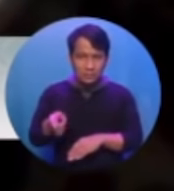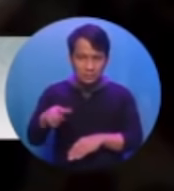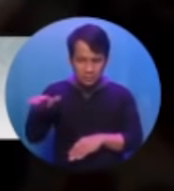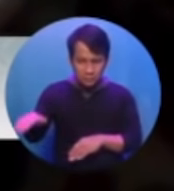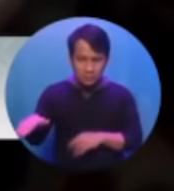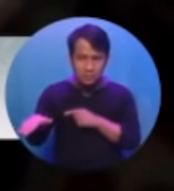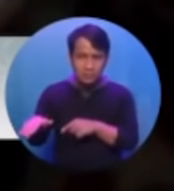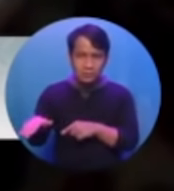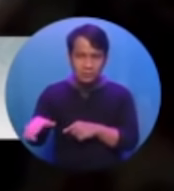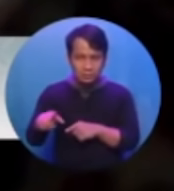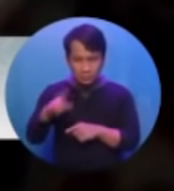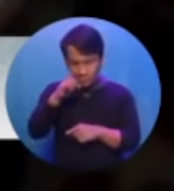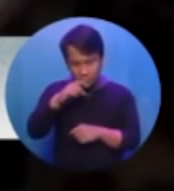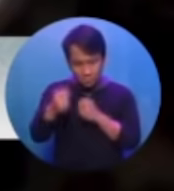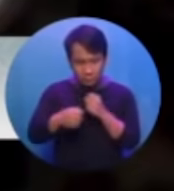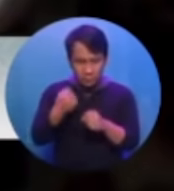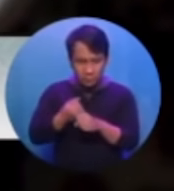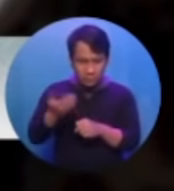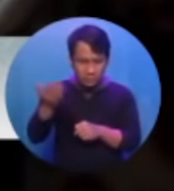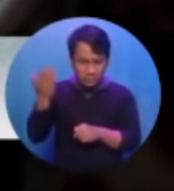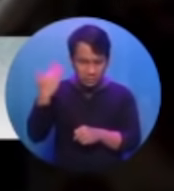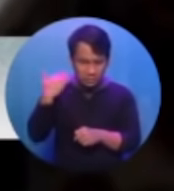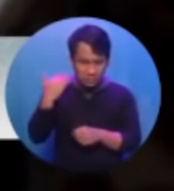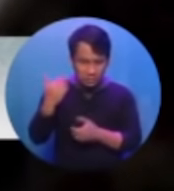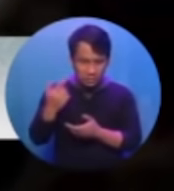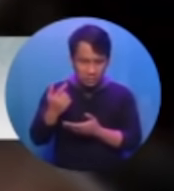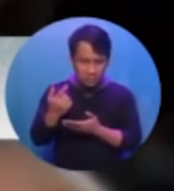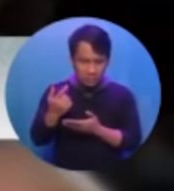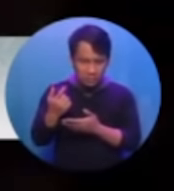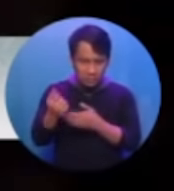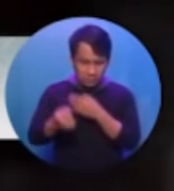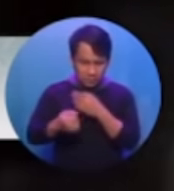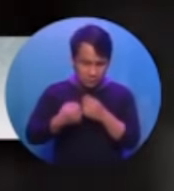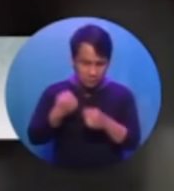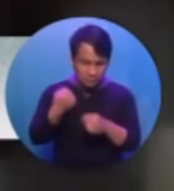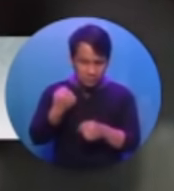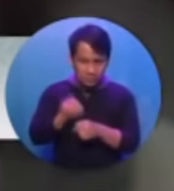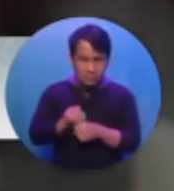pa, kakaisang taon lang nung nakaraan.